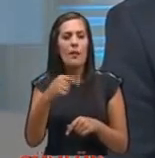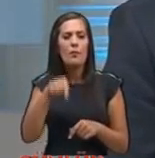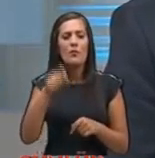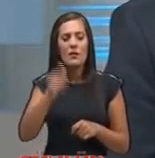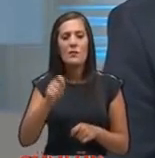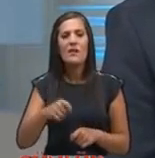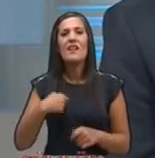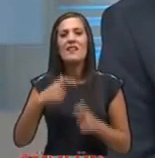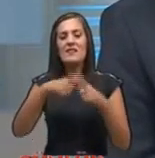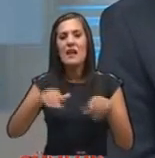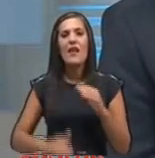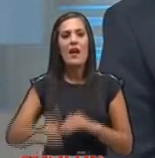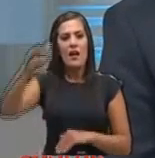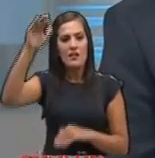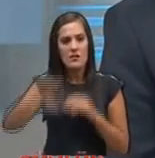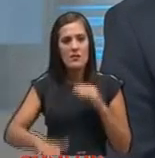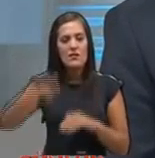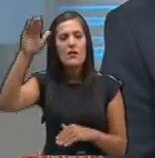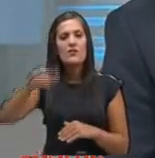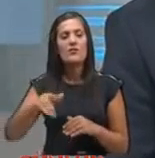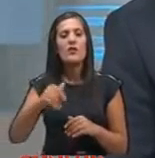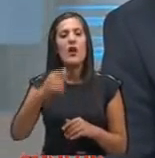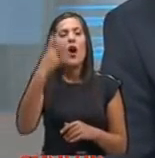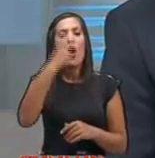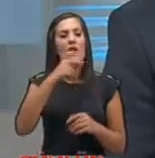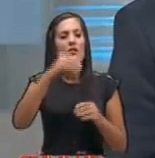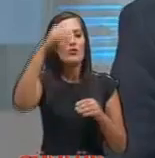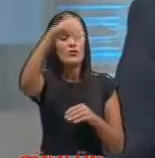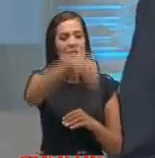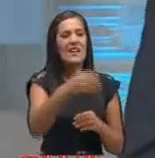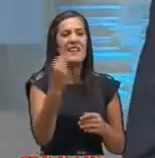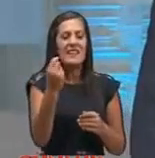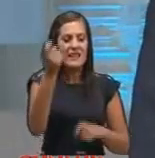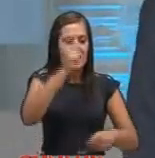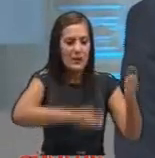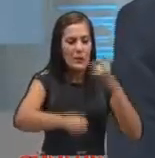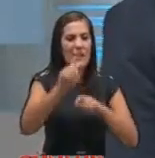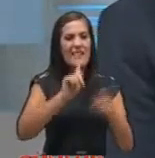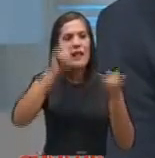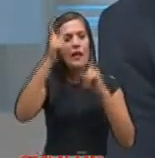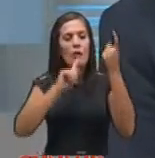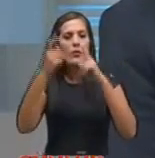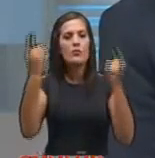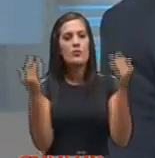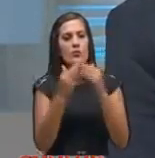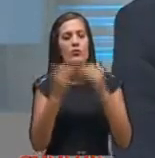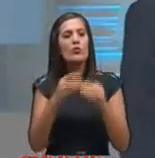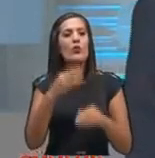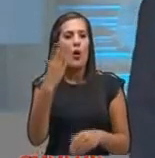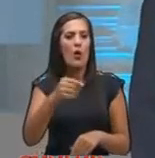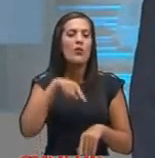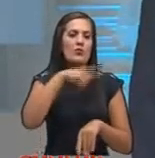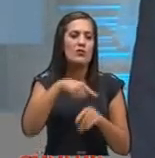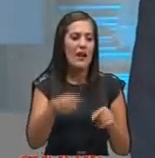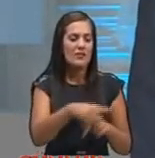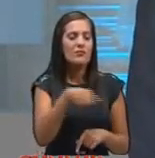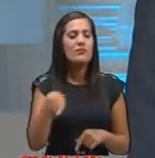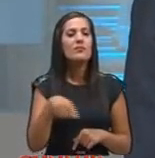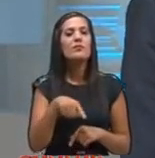sahne asansörleri ve orkestra çukurunun iyileştirip daha teknolojik hale getirilme süreci. Geçen